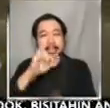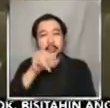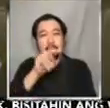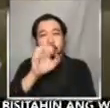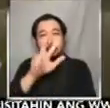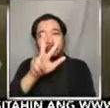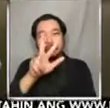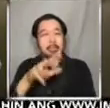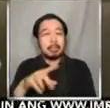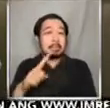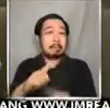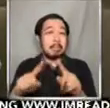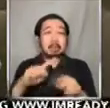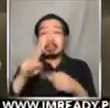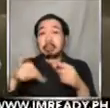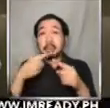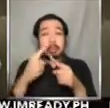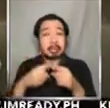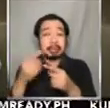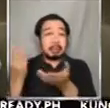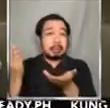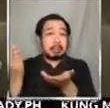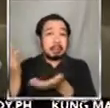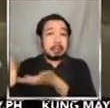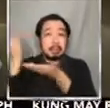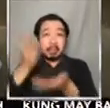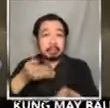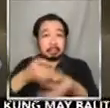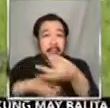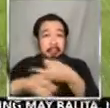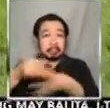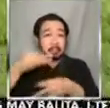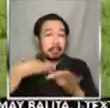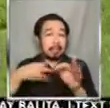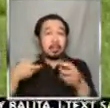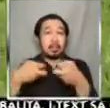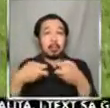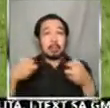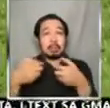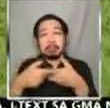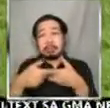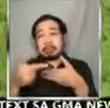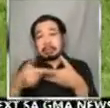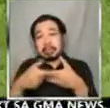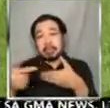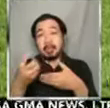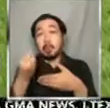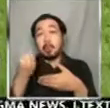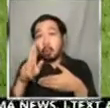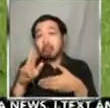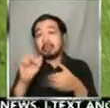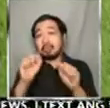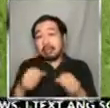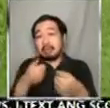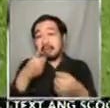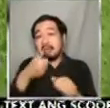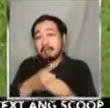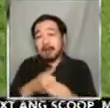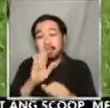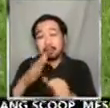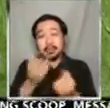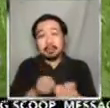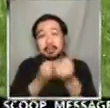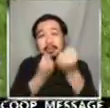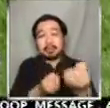pa matiyak ay kung kailan darating ang ipapalit na inflatable rubber gate at kung masusunod ba ang mungkahi ni Bulacan Governor